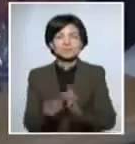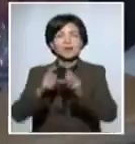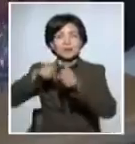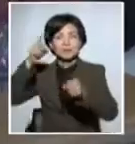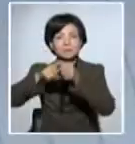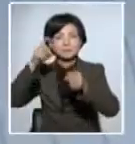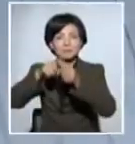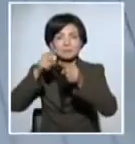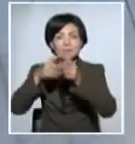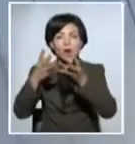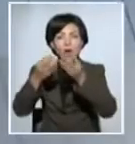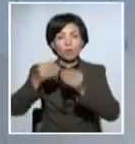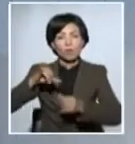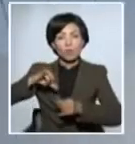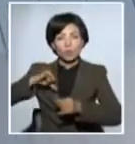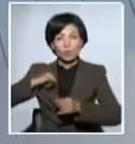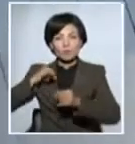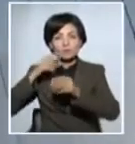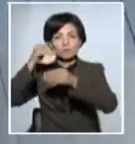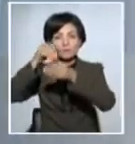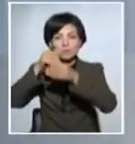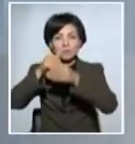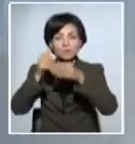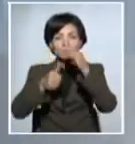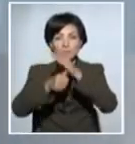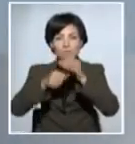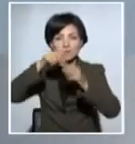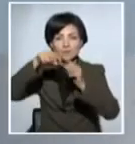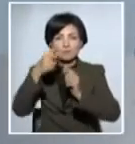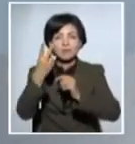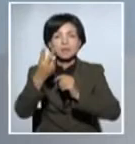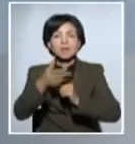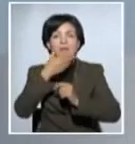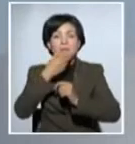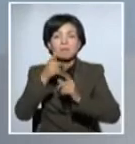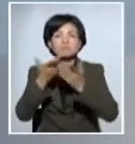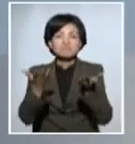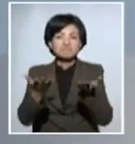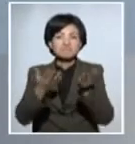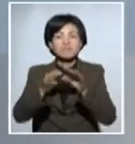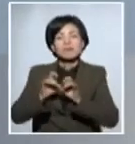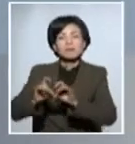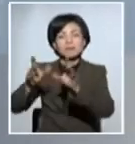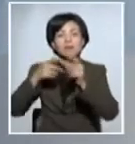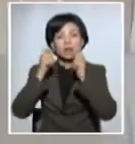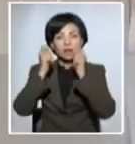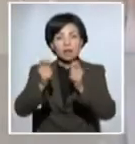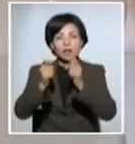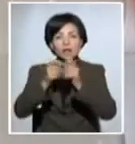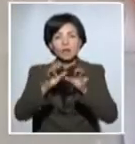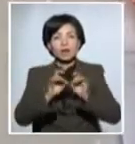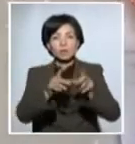اعداد كبيره من الشباب عن المشاركه في الاقتراعيه، اما تجنبا عن كل ما هو سياسي او رفضا لكلا